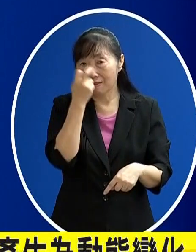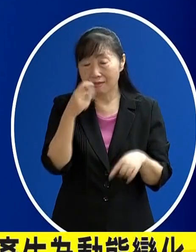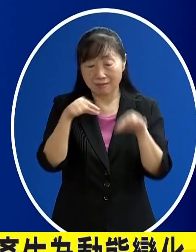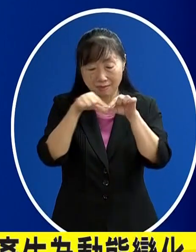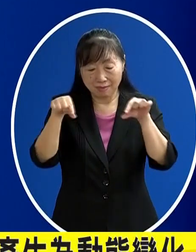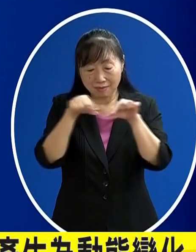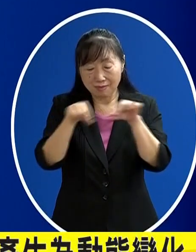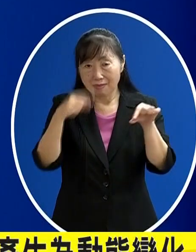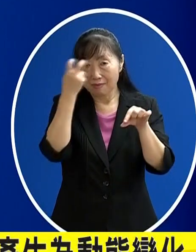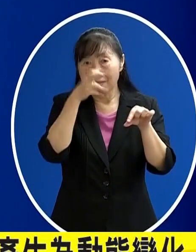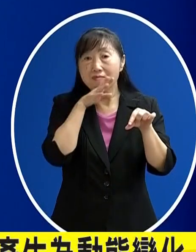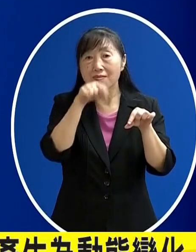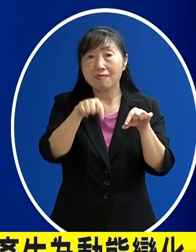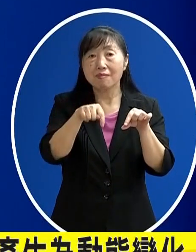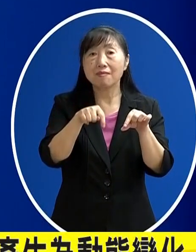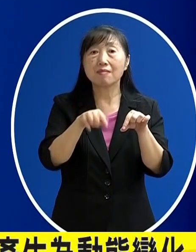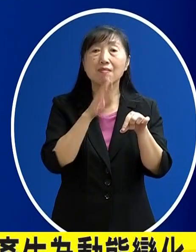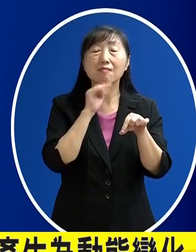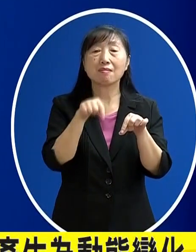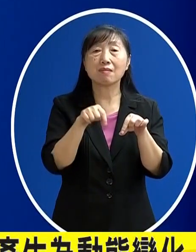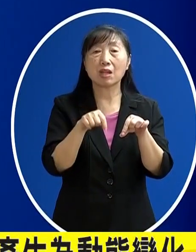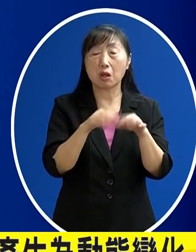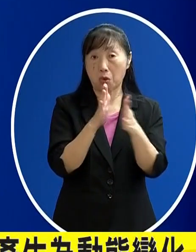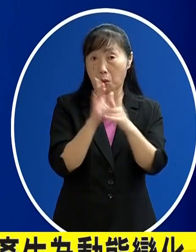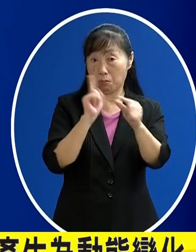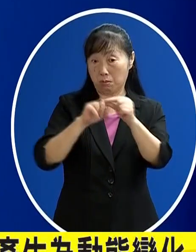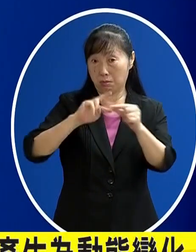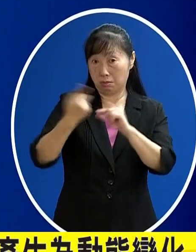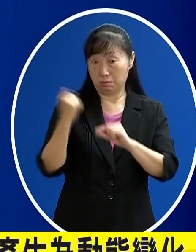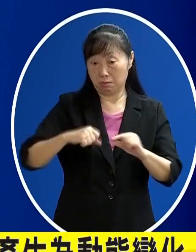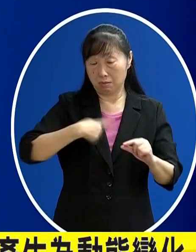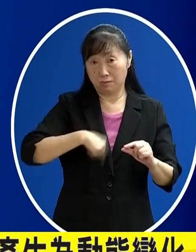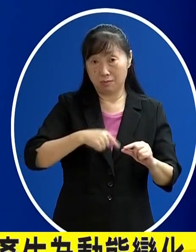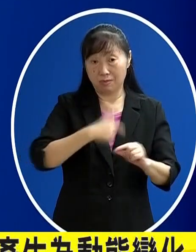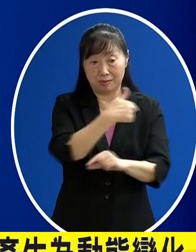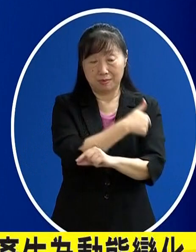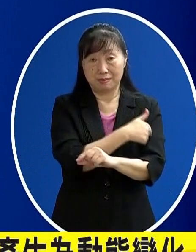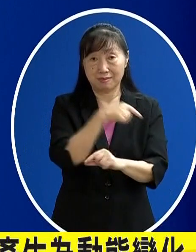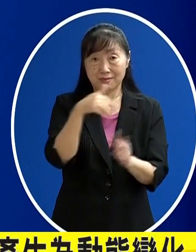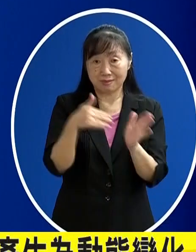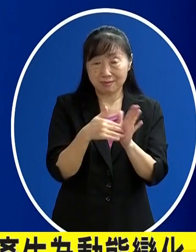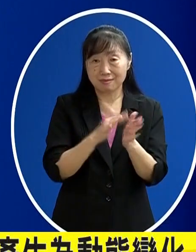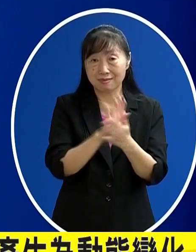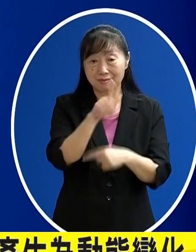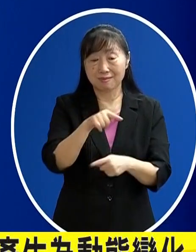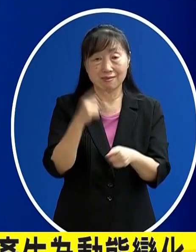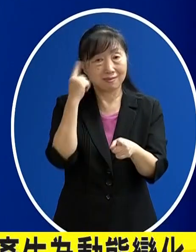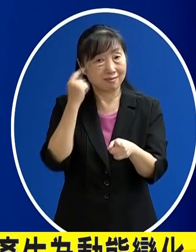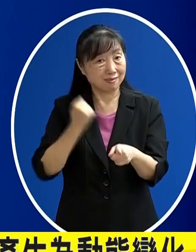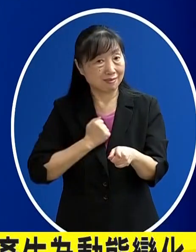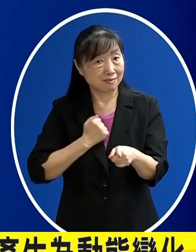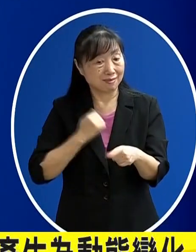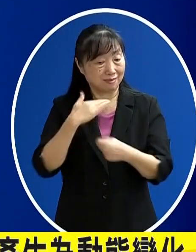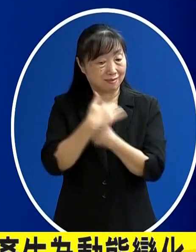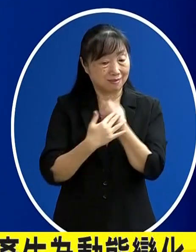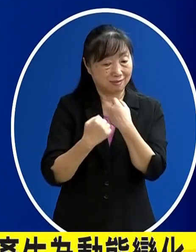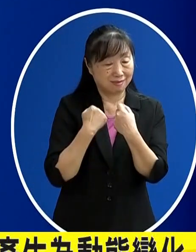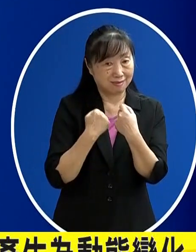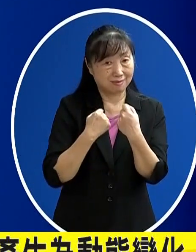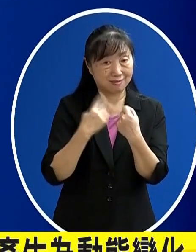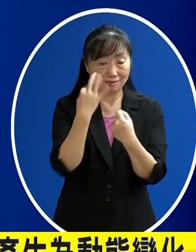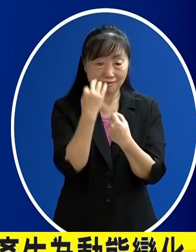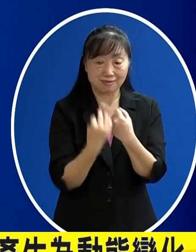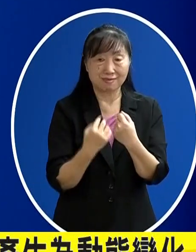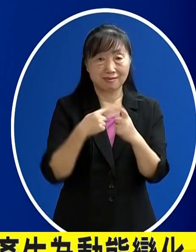剂，它检验的并不是综合抗体，并不是打完疫苗之后我们最想知道这个产生保护力，在这